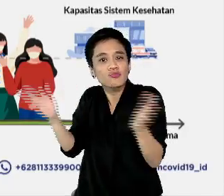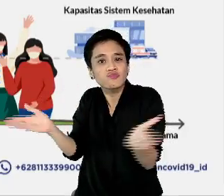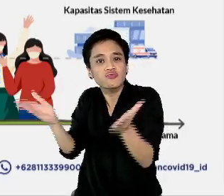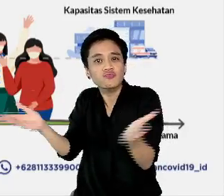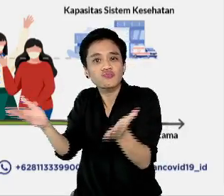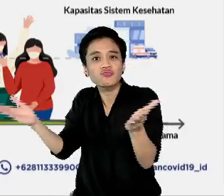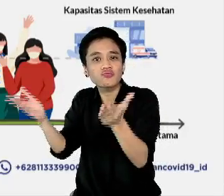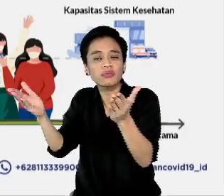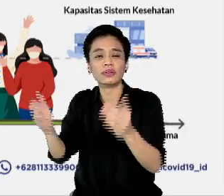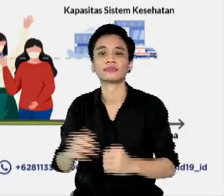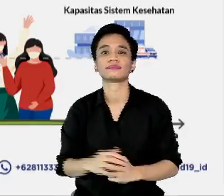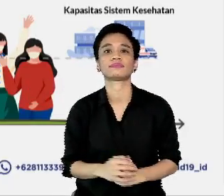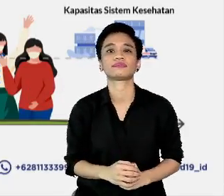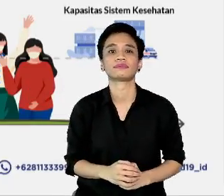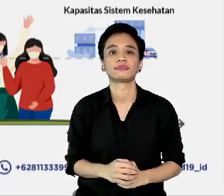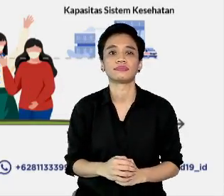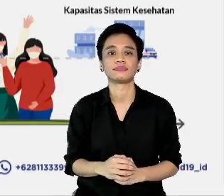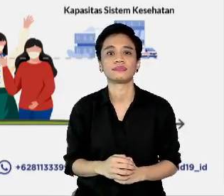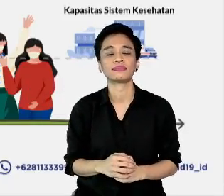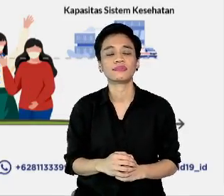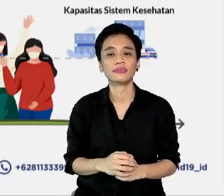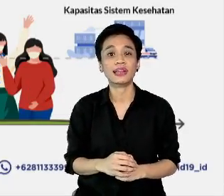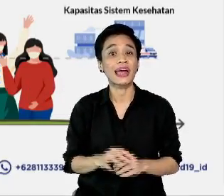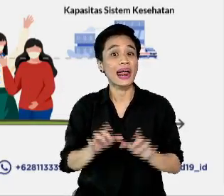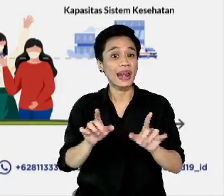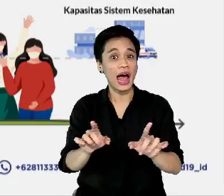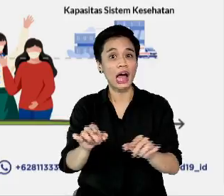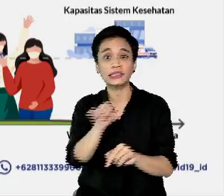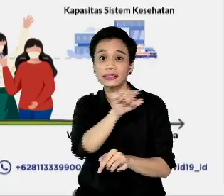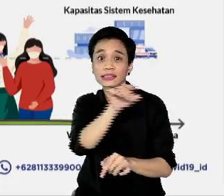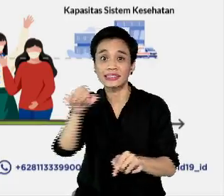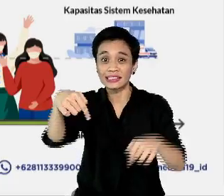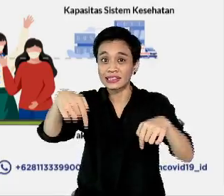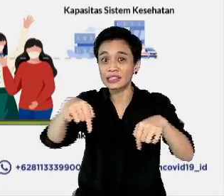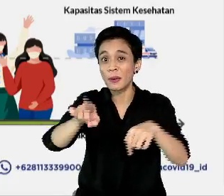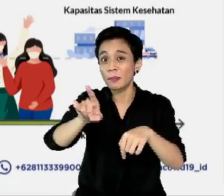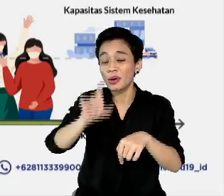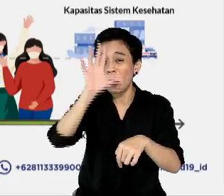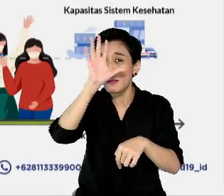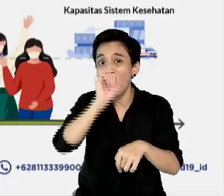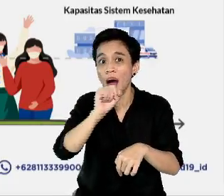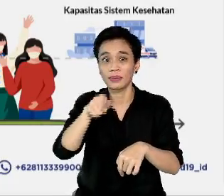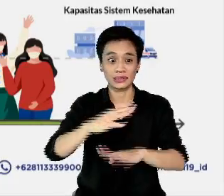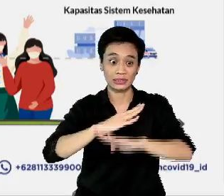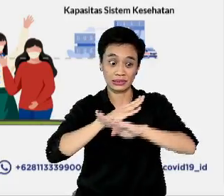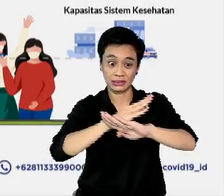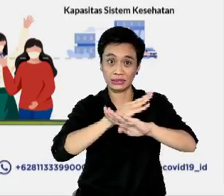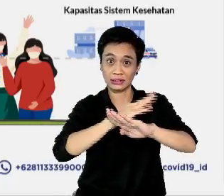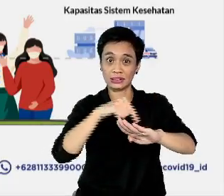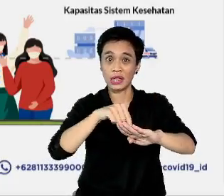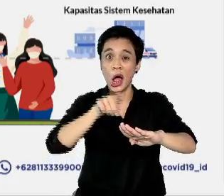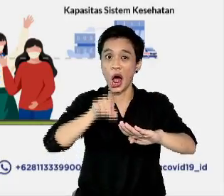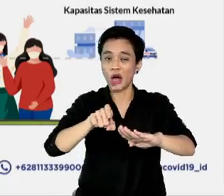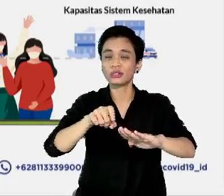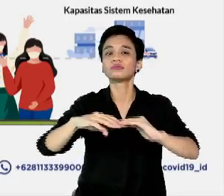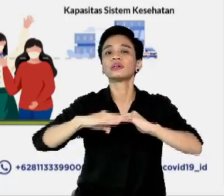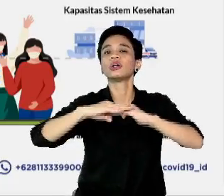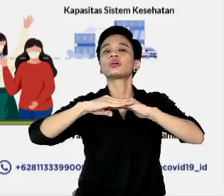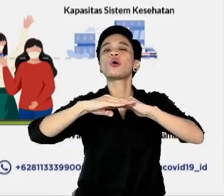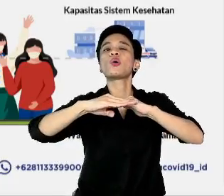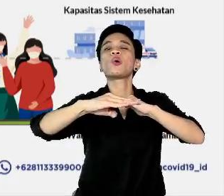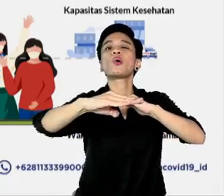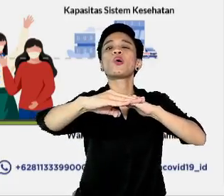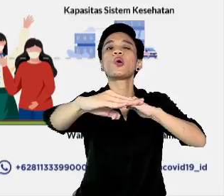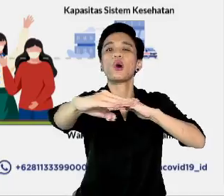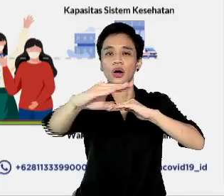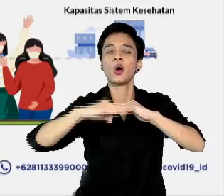kesehatannya. Namun, perlu dimengerti bahwa upaya pencegahan yang baik harus dilakukan secara konsisten, tidak